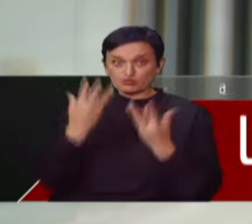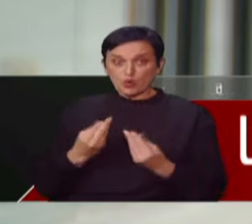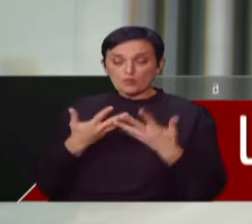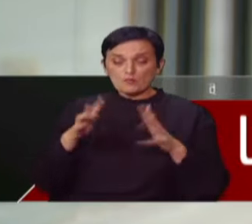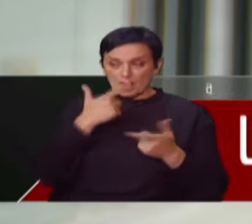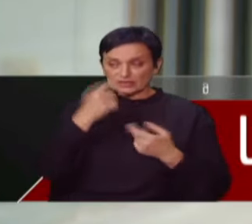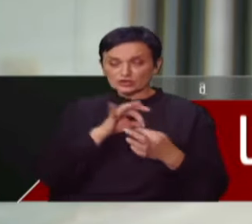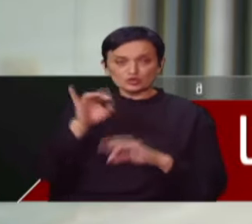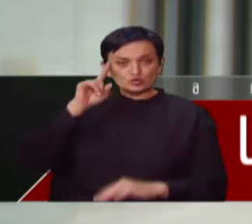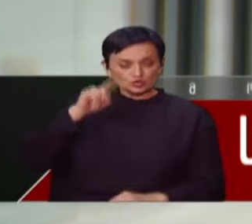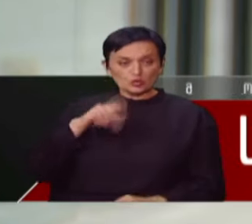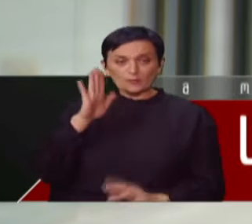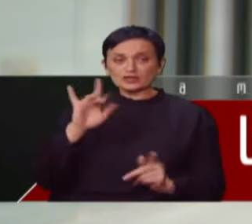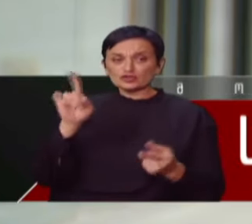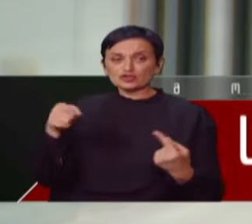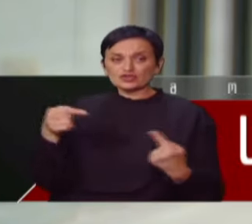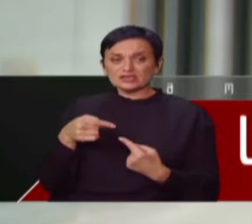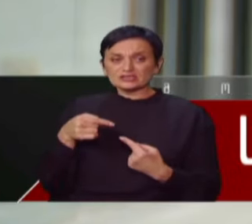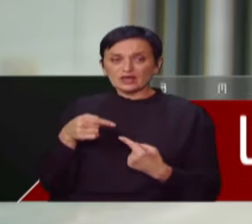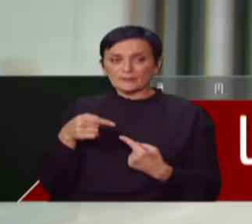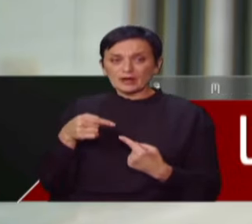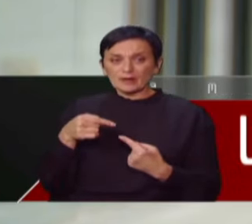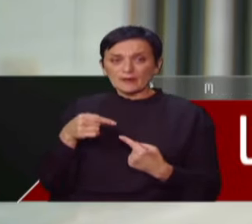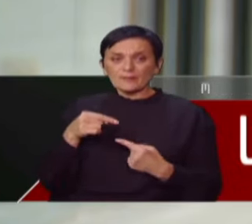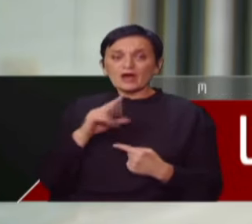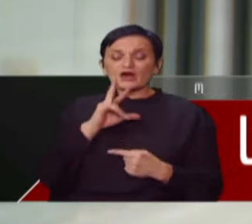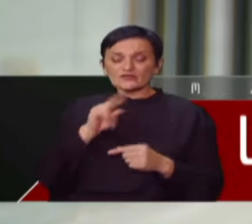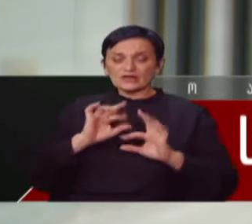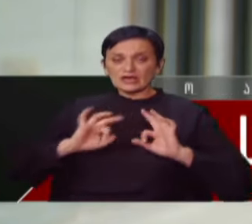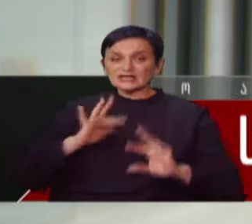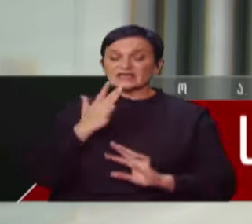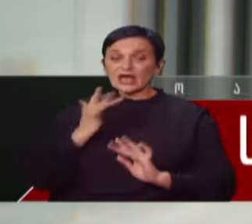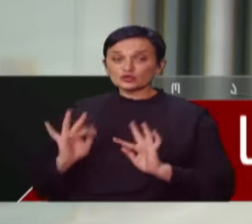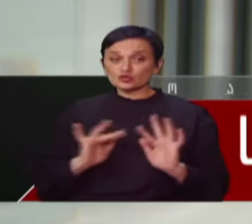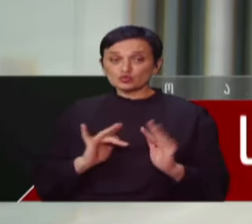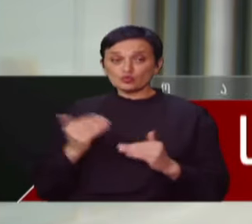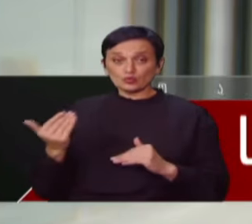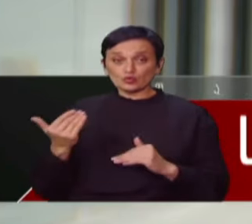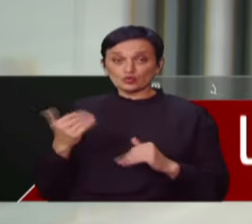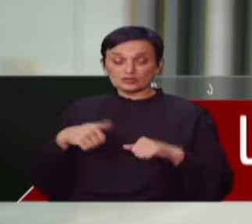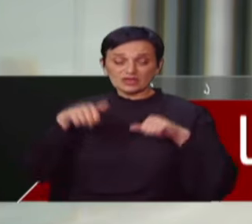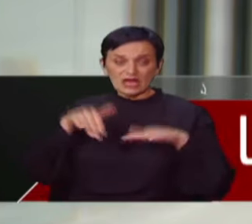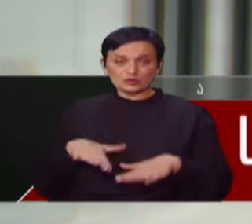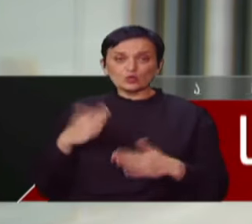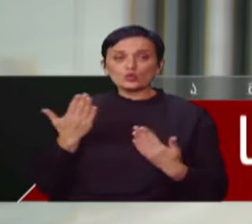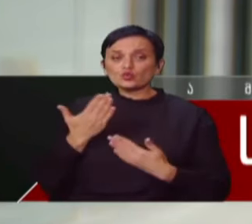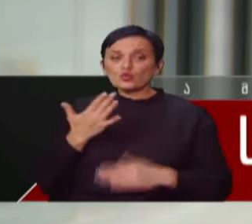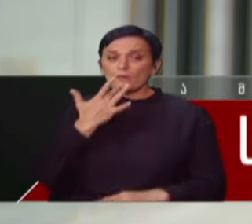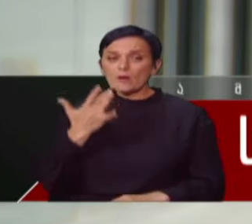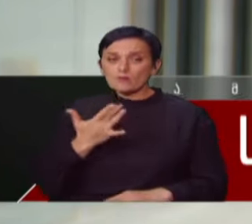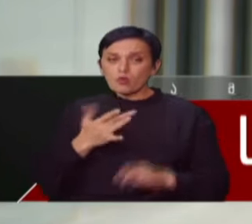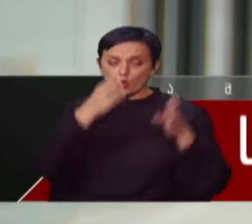მეტი დეტალები ცნობილი და შესაბამისად გაჟღერდება ნაციონალური მოძრაობის მხრიდან გადაწყვეტილება, რომელ